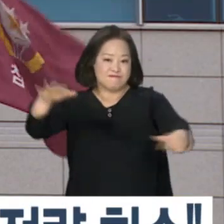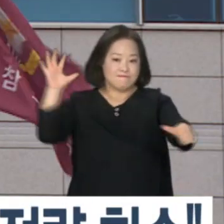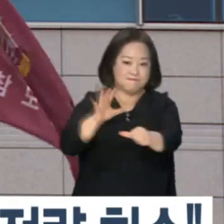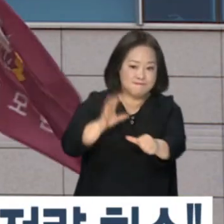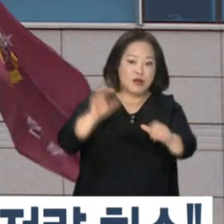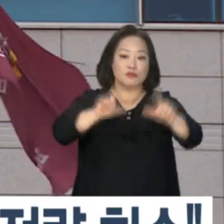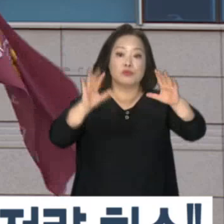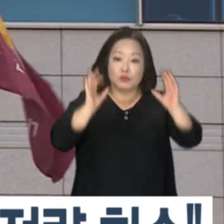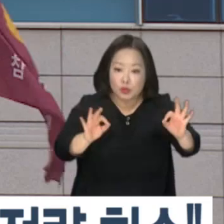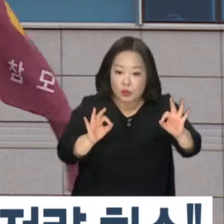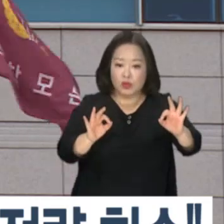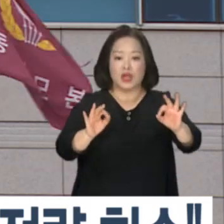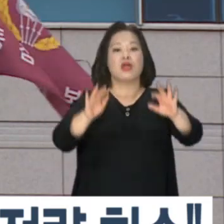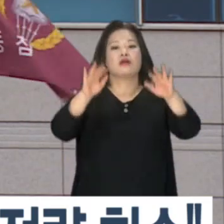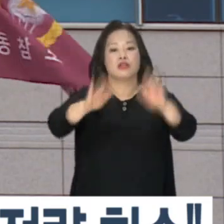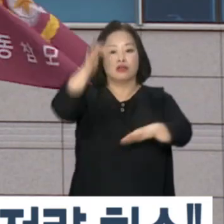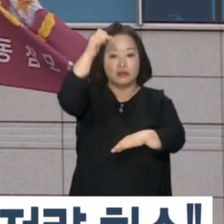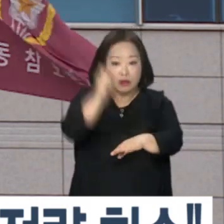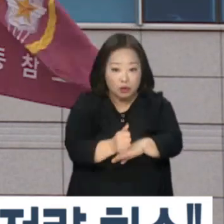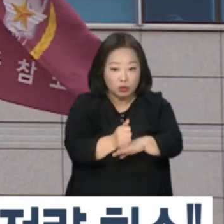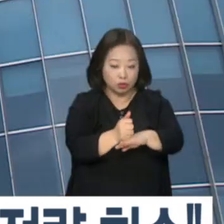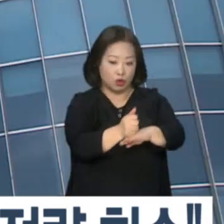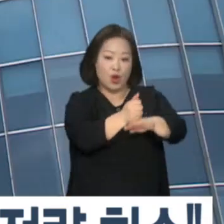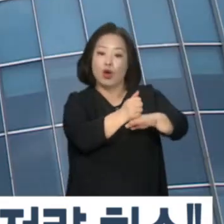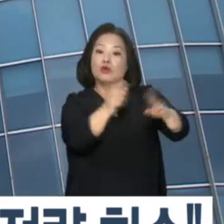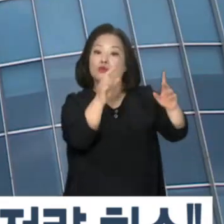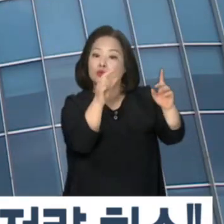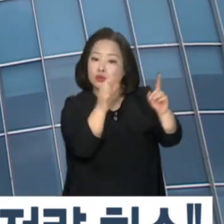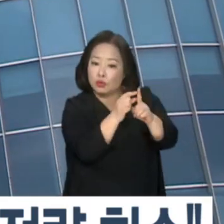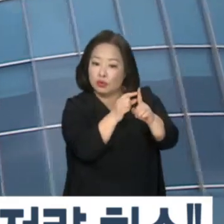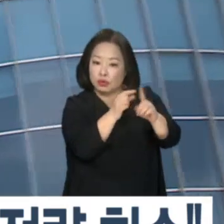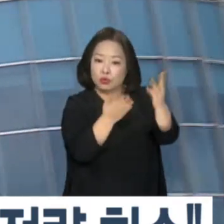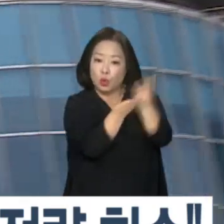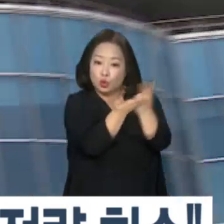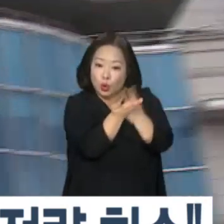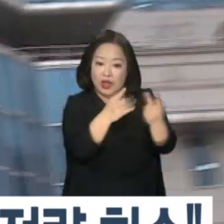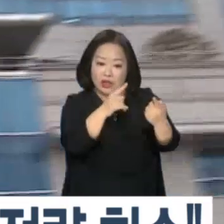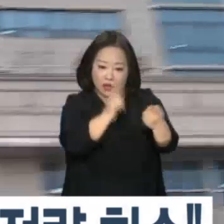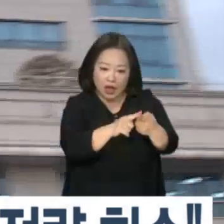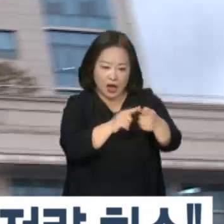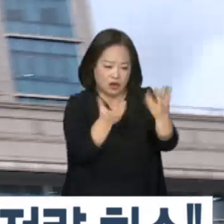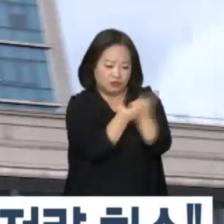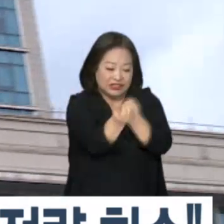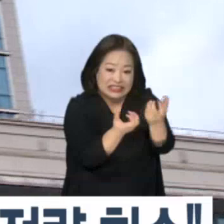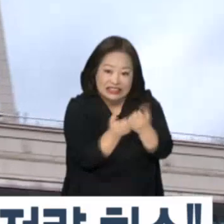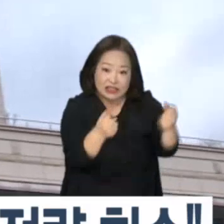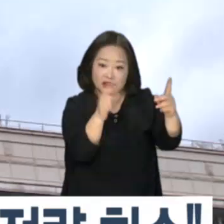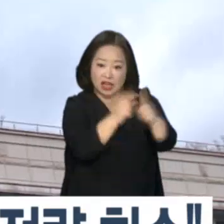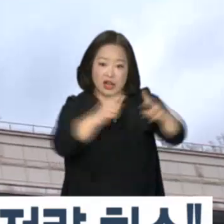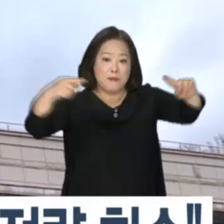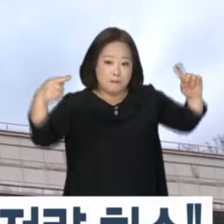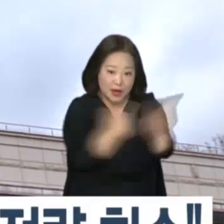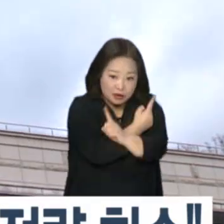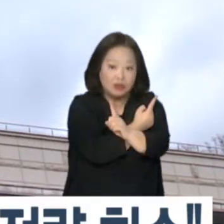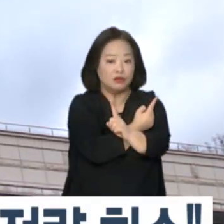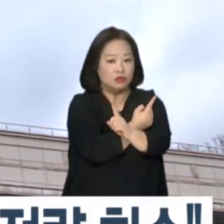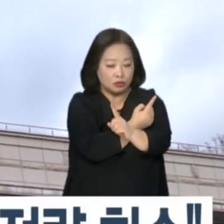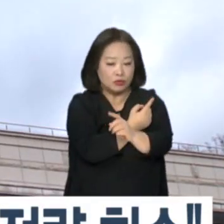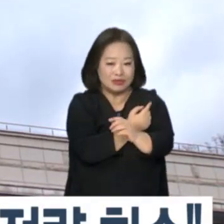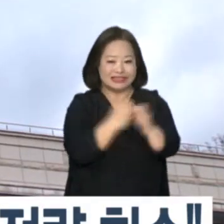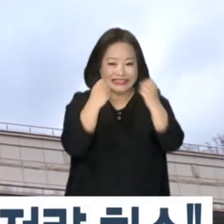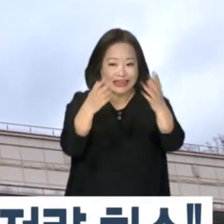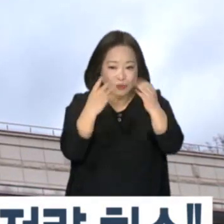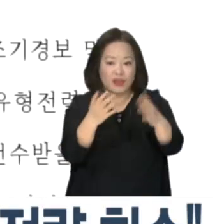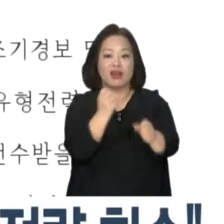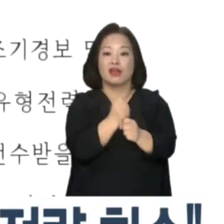나서자 국방부는 독도 제 독도표기 등 중요한 표현상의 문제점이 식별 교재를 전수하겠다고